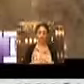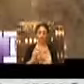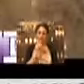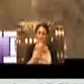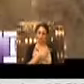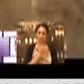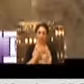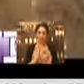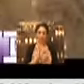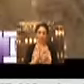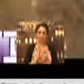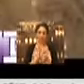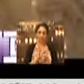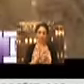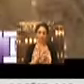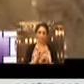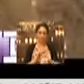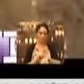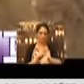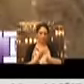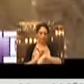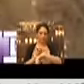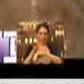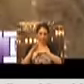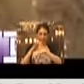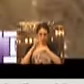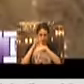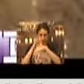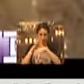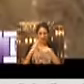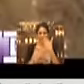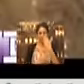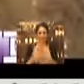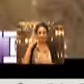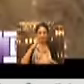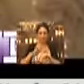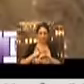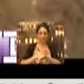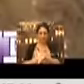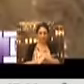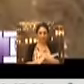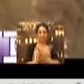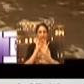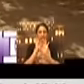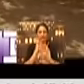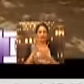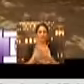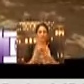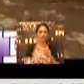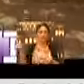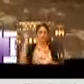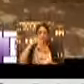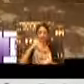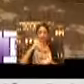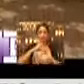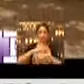زي ما شفنا مريم محتاجة تعمل عملية زرع جلد في ألمانيا بتكلفة 400,000 جنيه قبل ما يتحول المرض إلى ورم